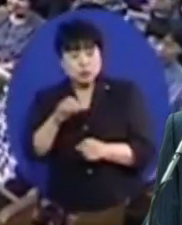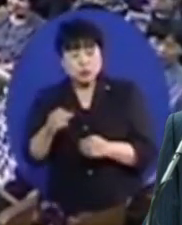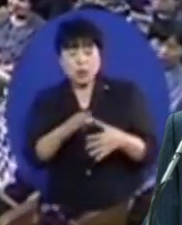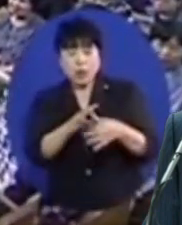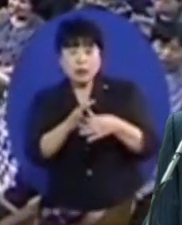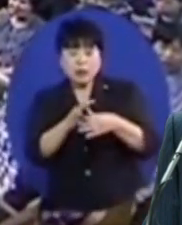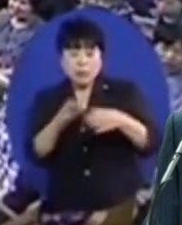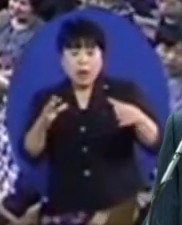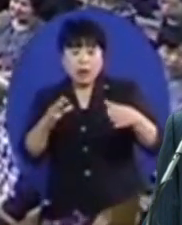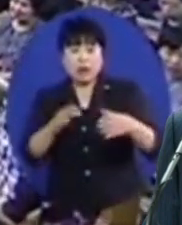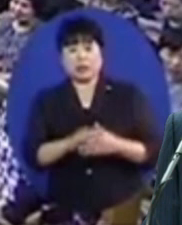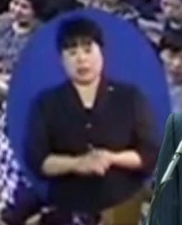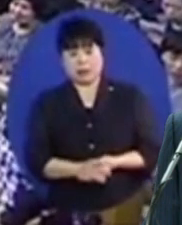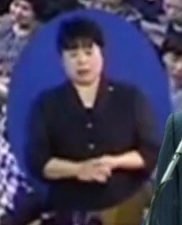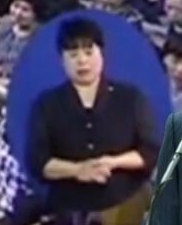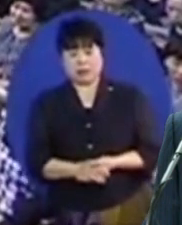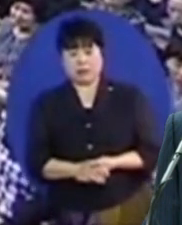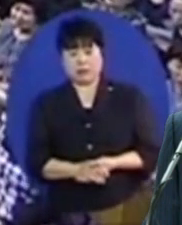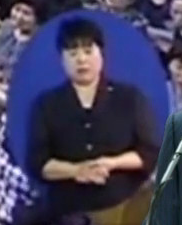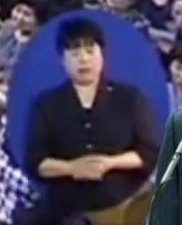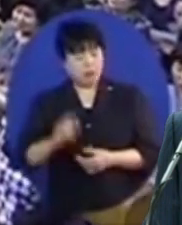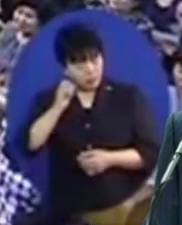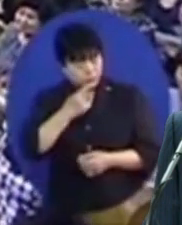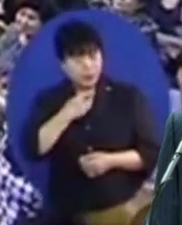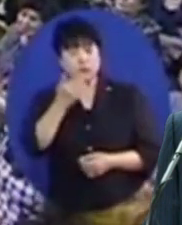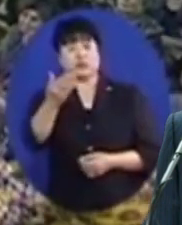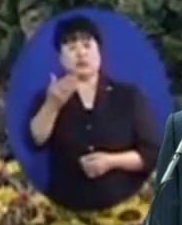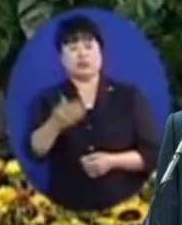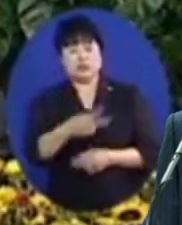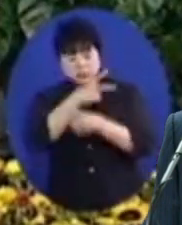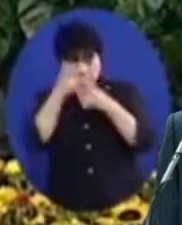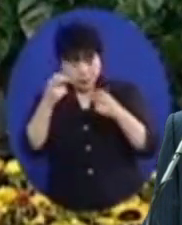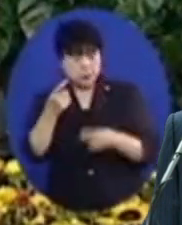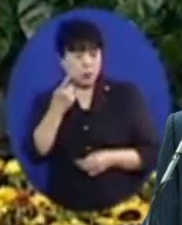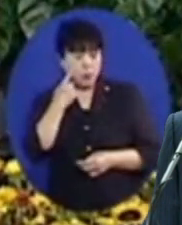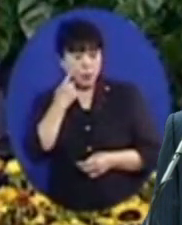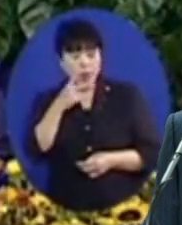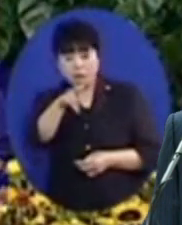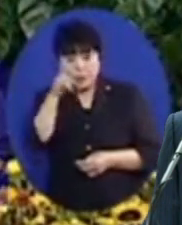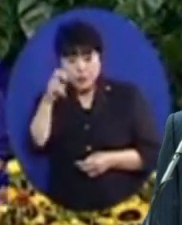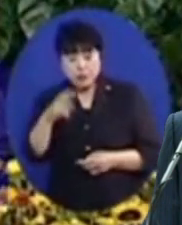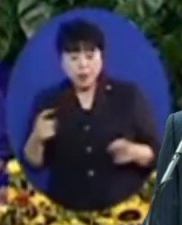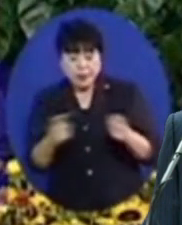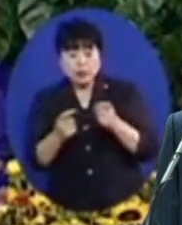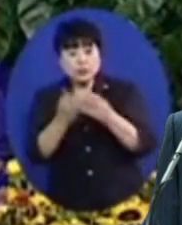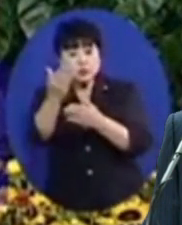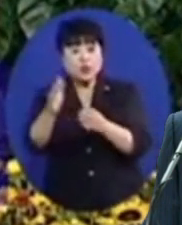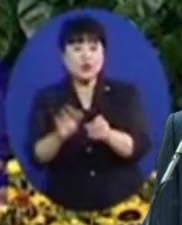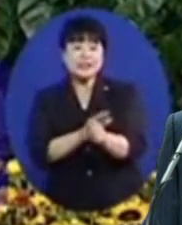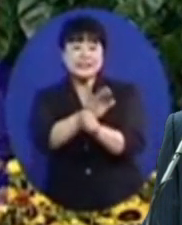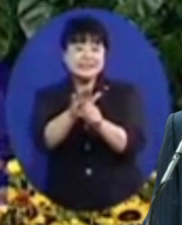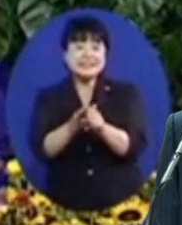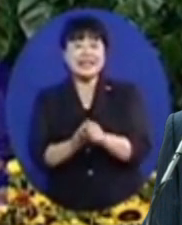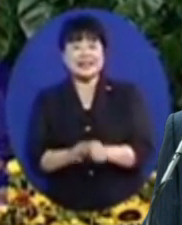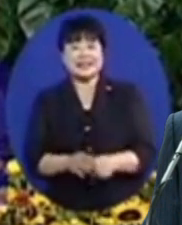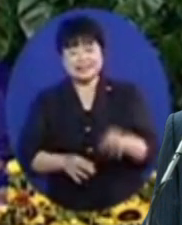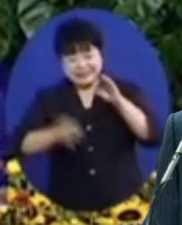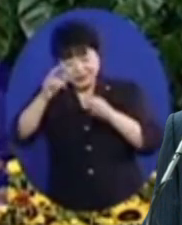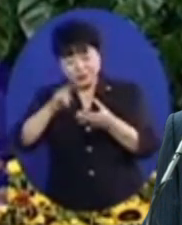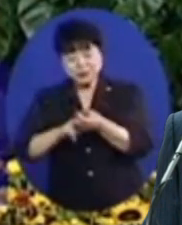관계를 형편없이 훼손시키는 것입니다. 잠언서 10장 12절에 미움은 다툼을 일으켜도 사랑하는 모든 허물을 가리는